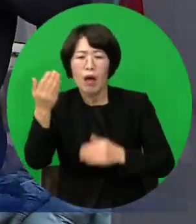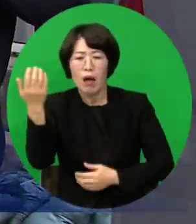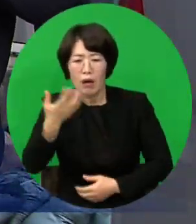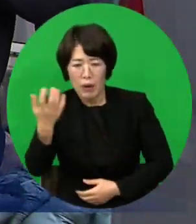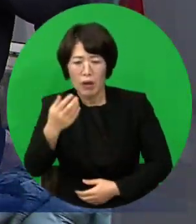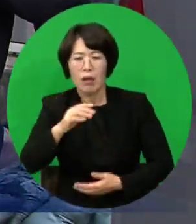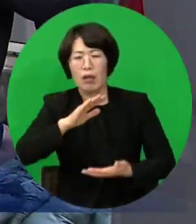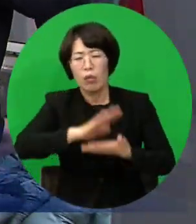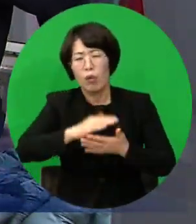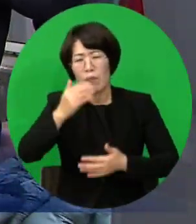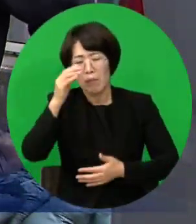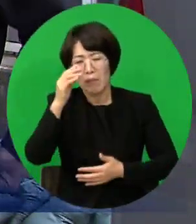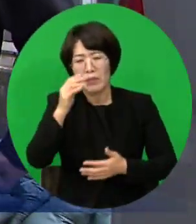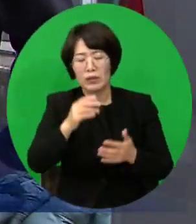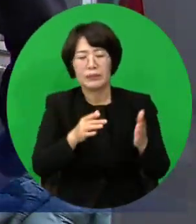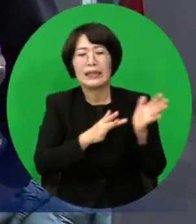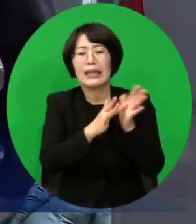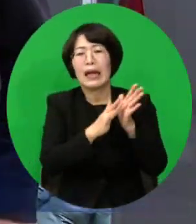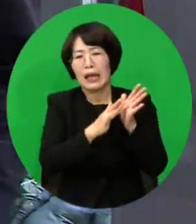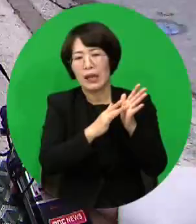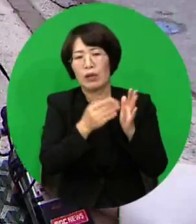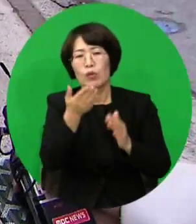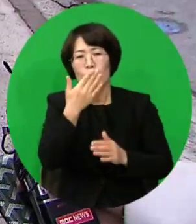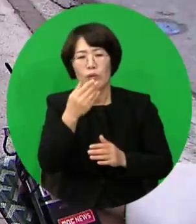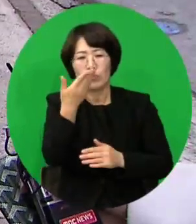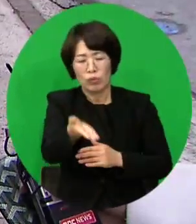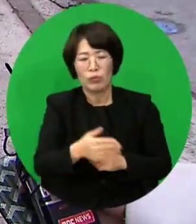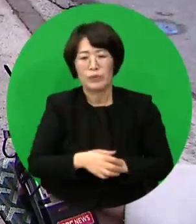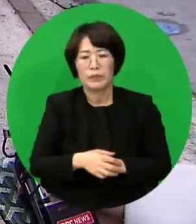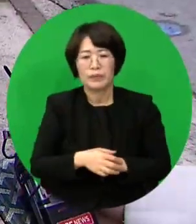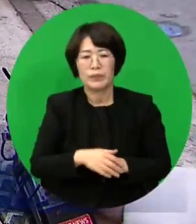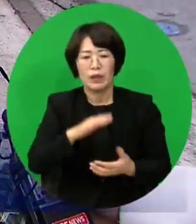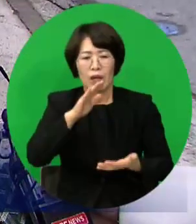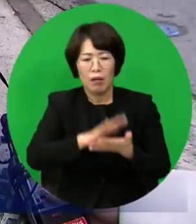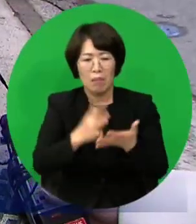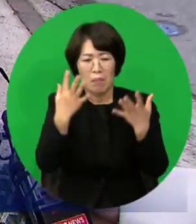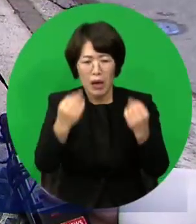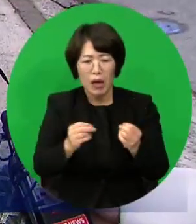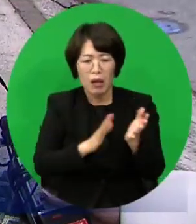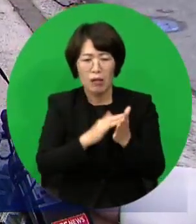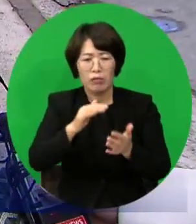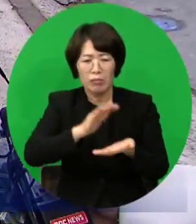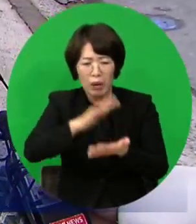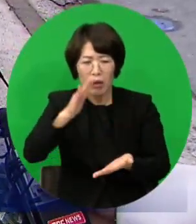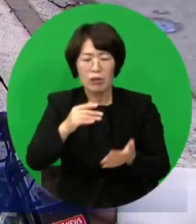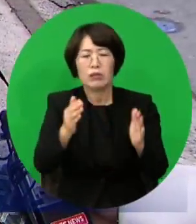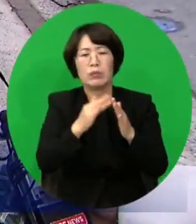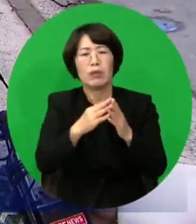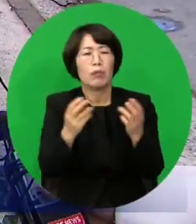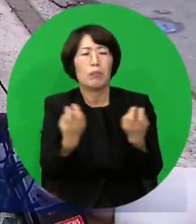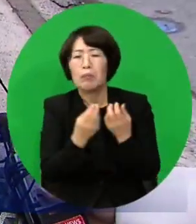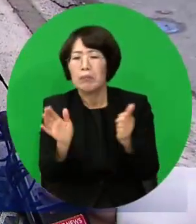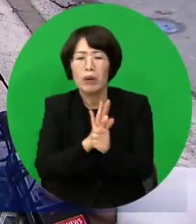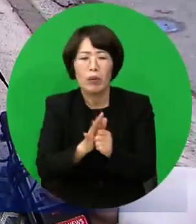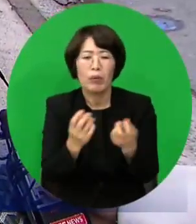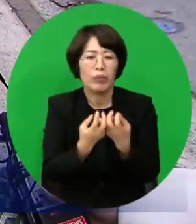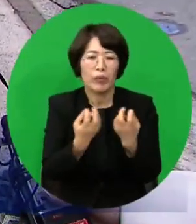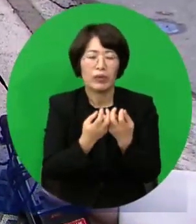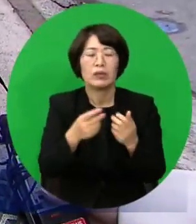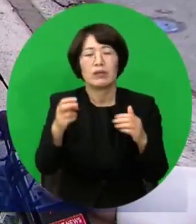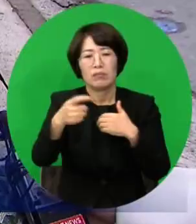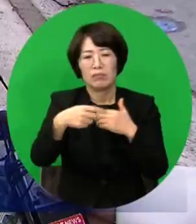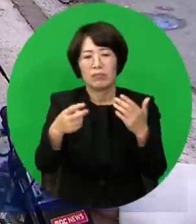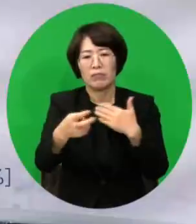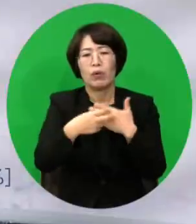해열제로 좀 버티는 편이거든요. 다음 날까지. 많이 그러니까 열이 많이 났을 때 대처 집에서 대처하기가 힘드니까 그때